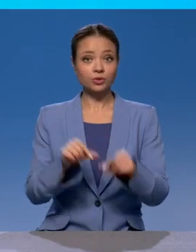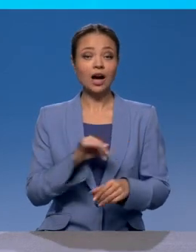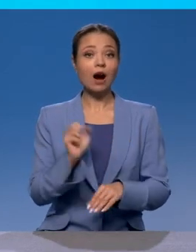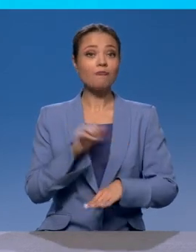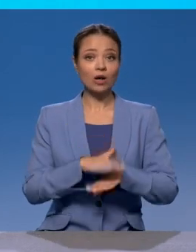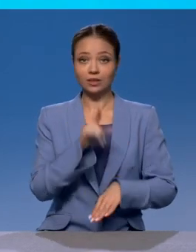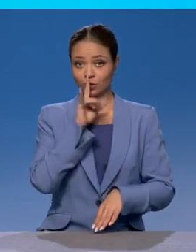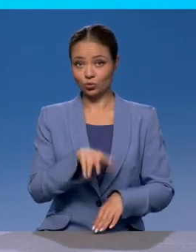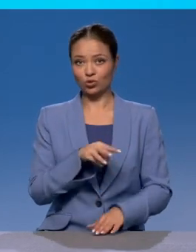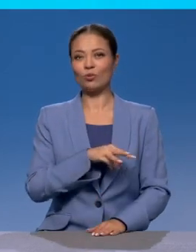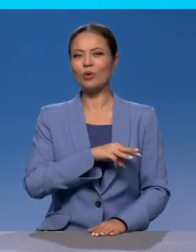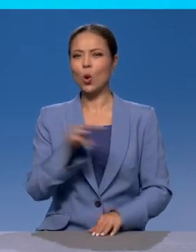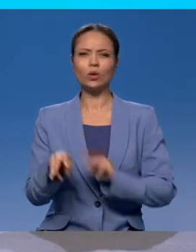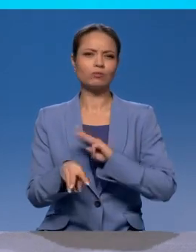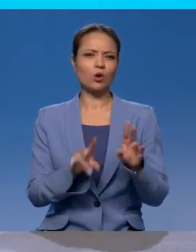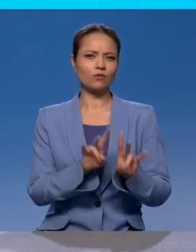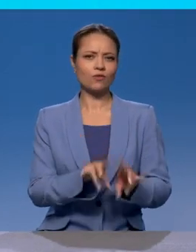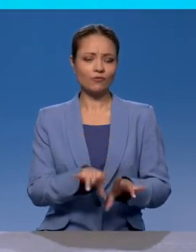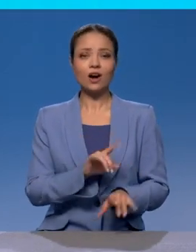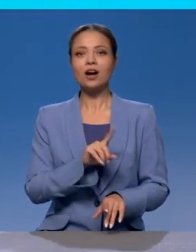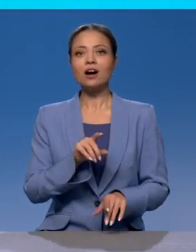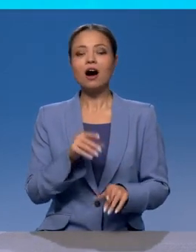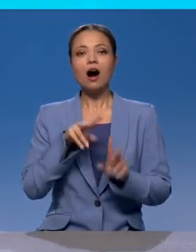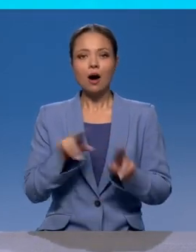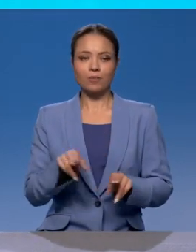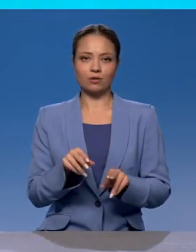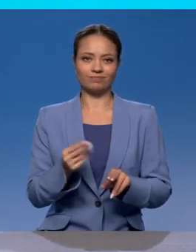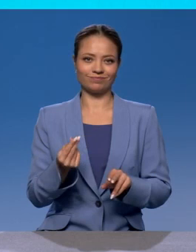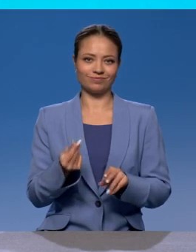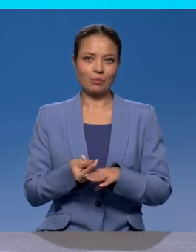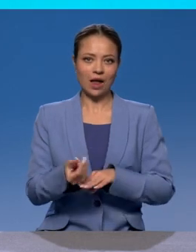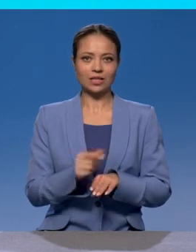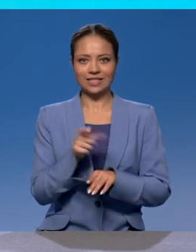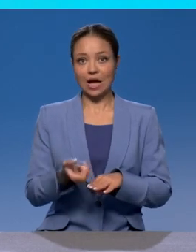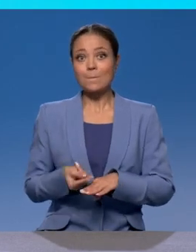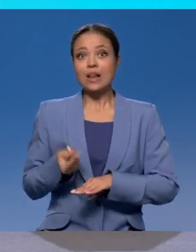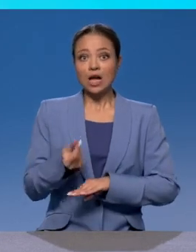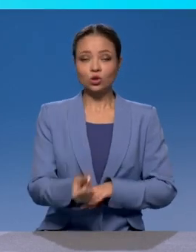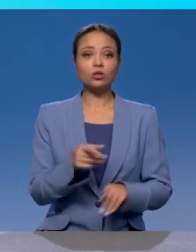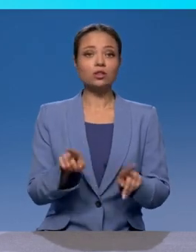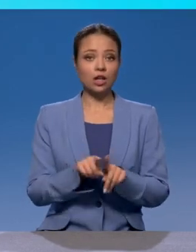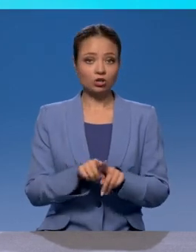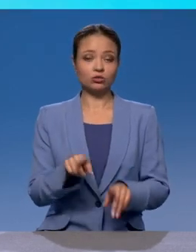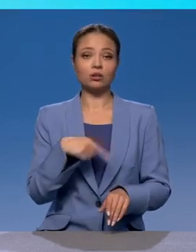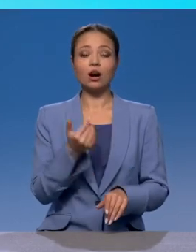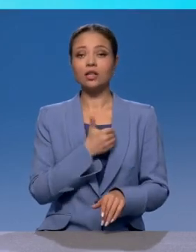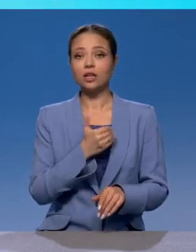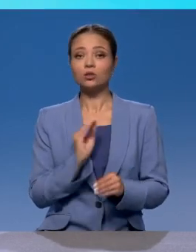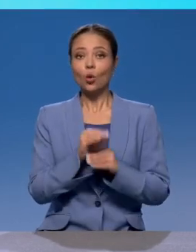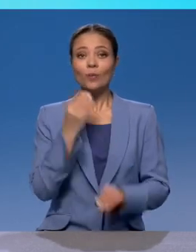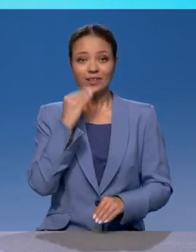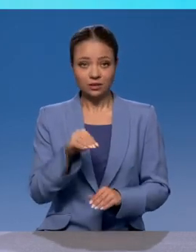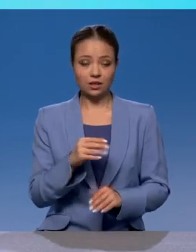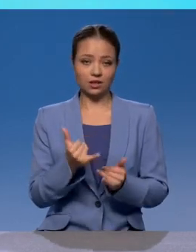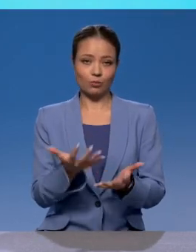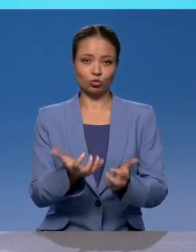виде комиссии за переводы и платежи. Также депутаты предлагают утвердить дополнительные критерии получения субсидии, учитывающие разные